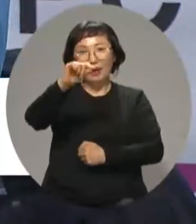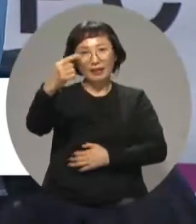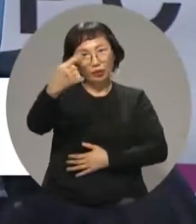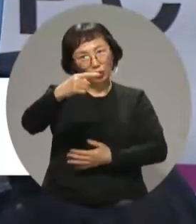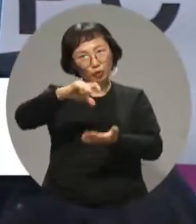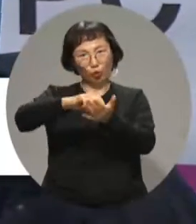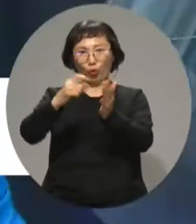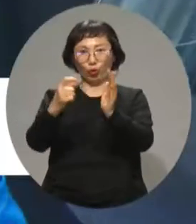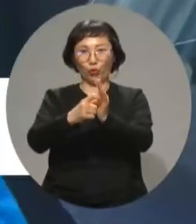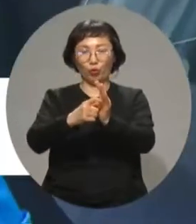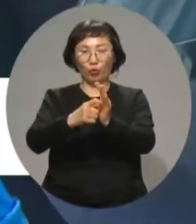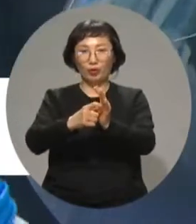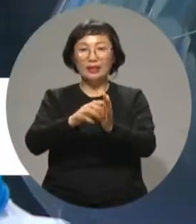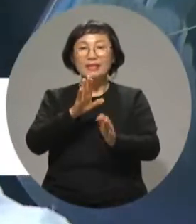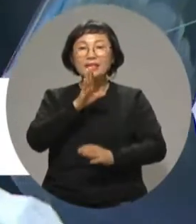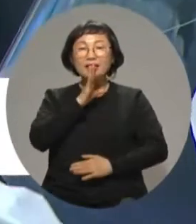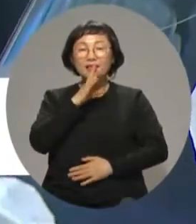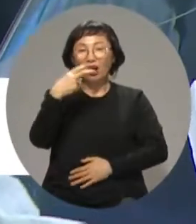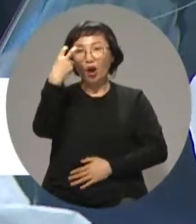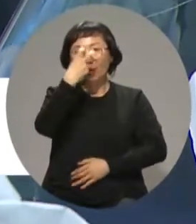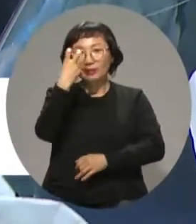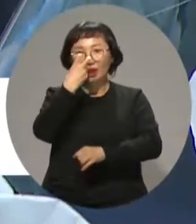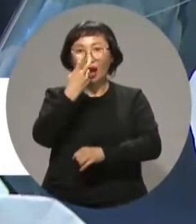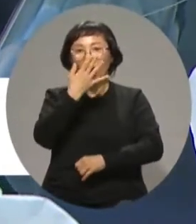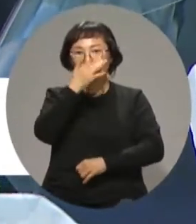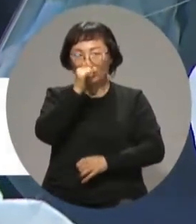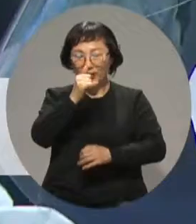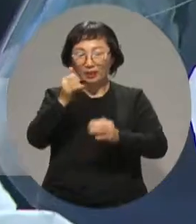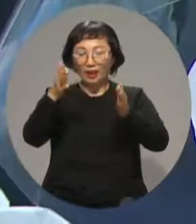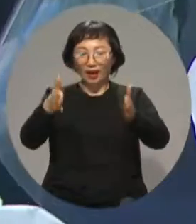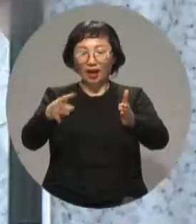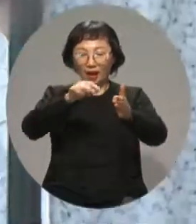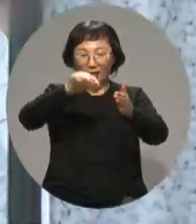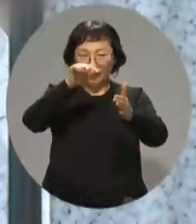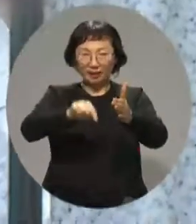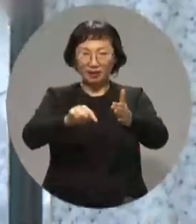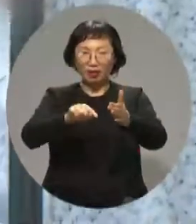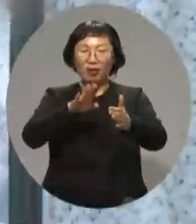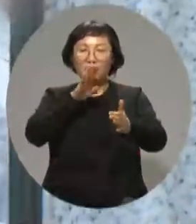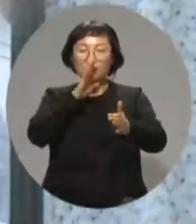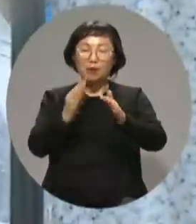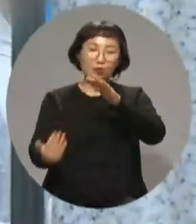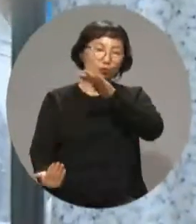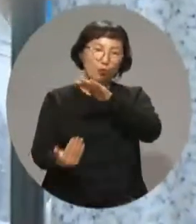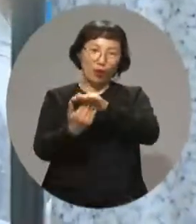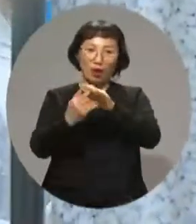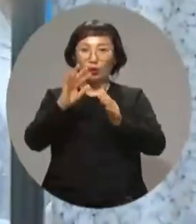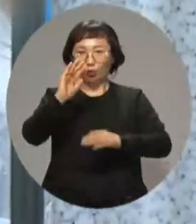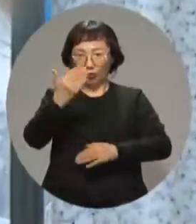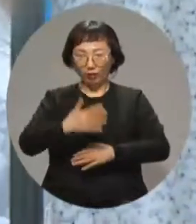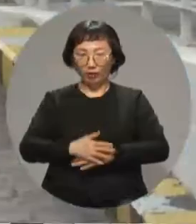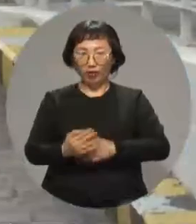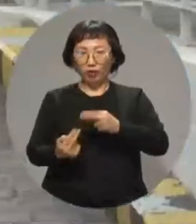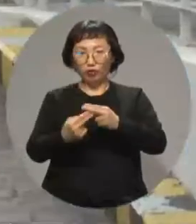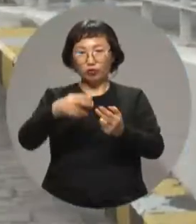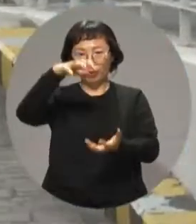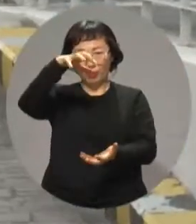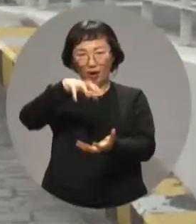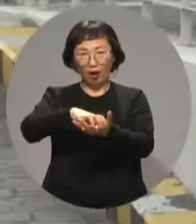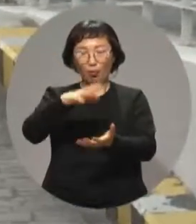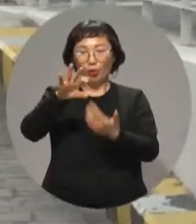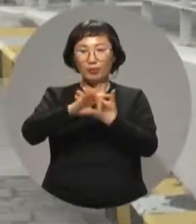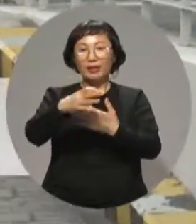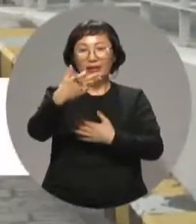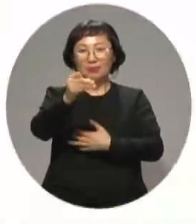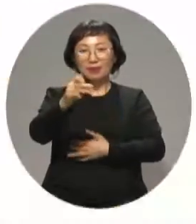밝혔습니다 사실상 검사가 가능한 한도 내에선 정 점 수준의 이룬 겁니다 누적 확진 자는 14만